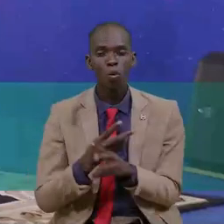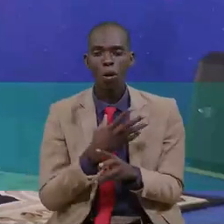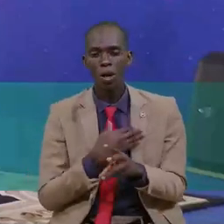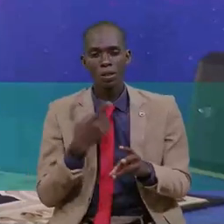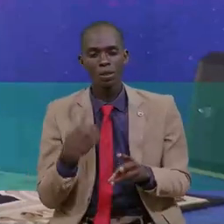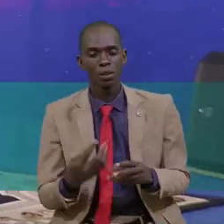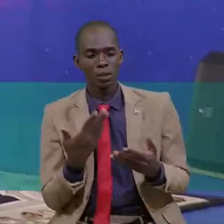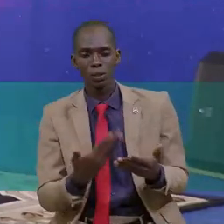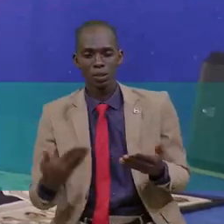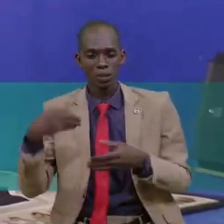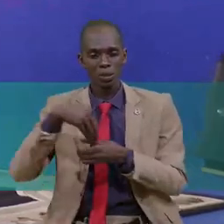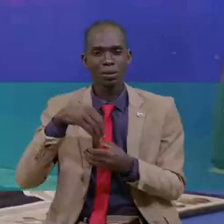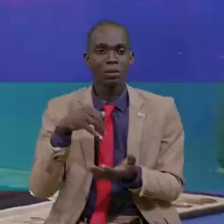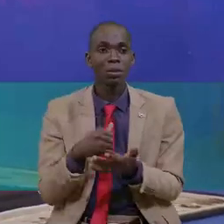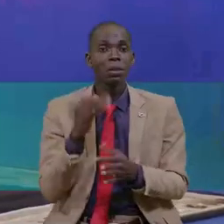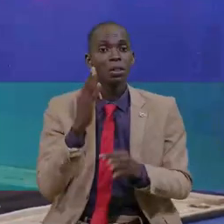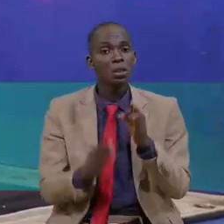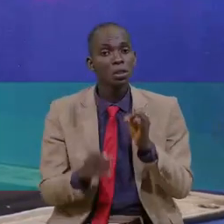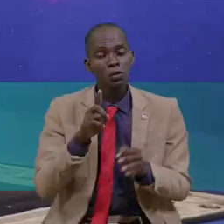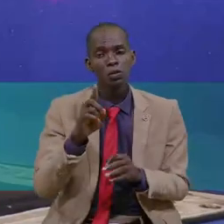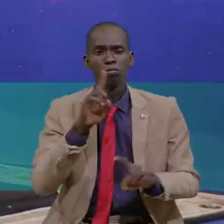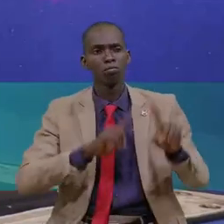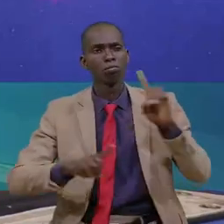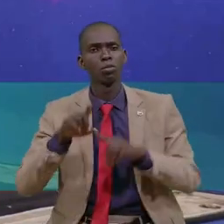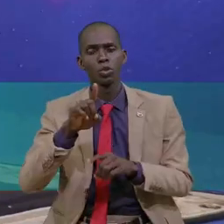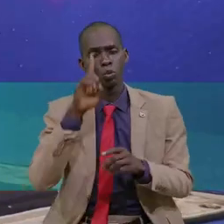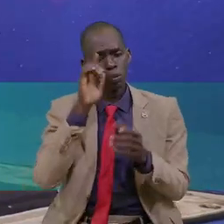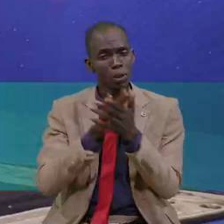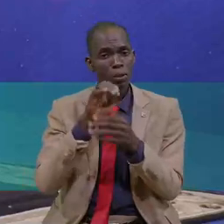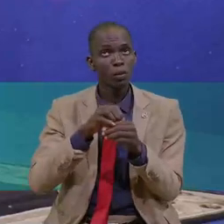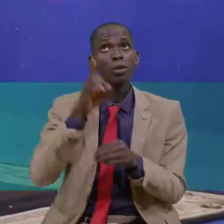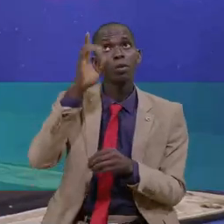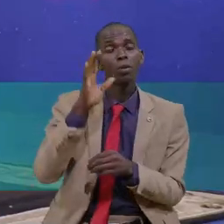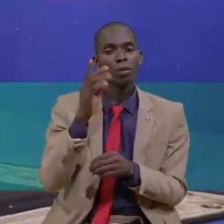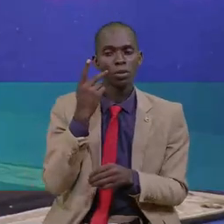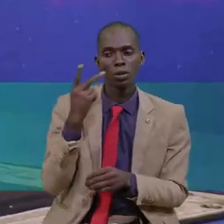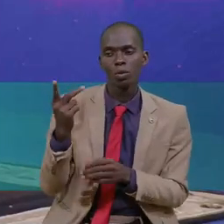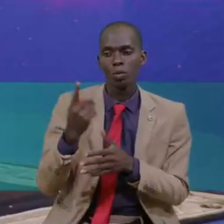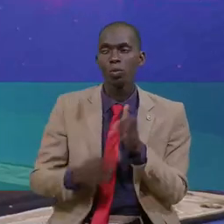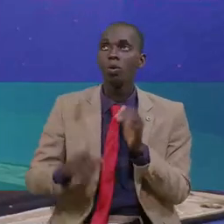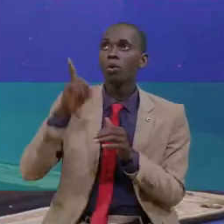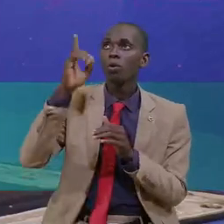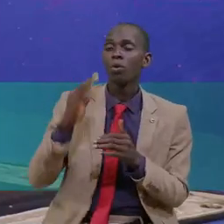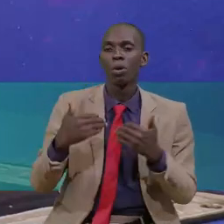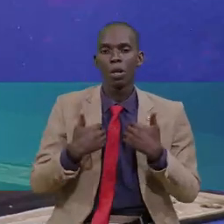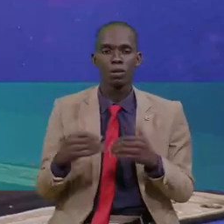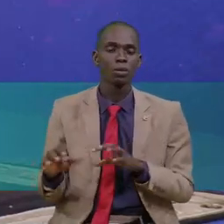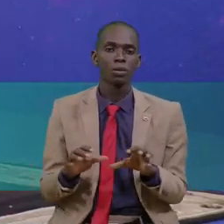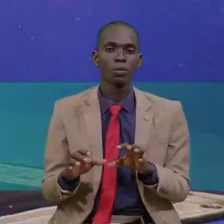ce qui s'y trouve. Si tu dis que tu crois en Dieu, voici ce que Dieu a fait. Si tu